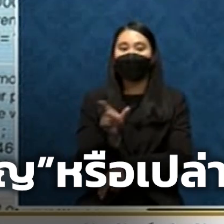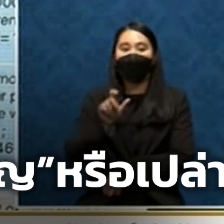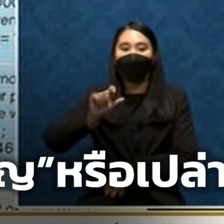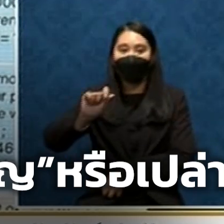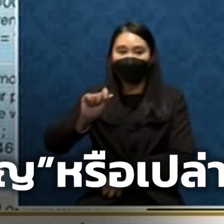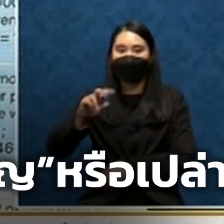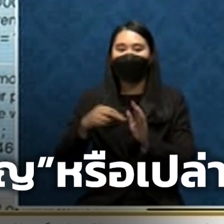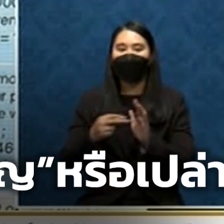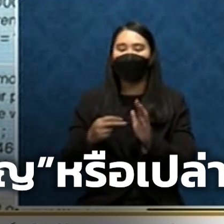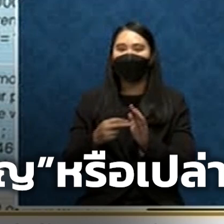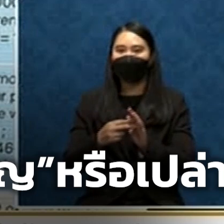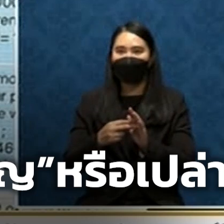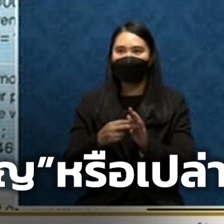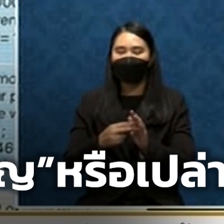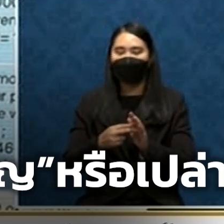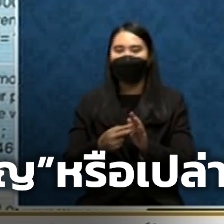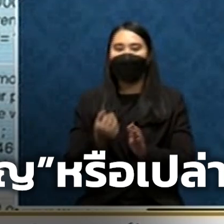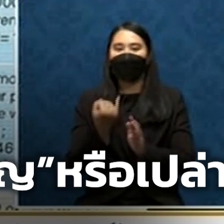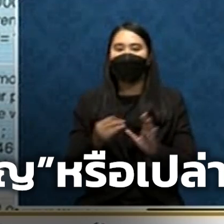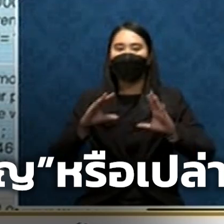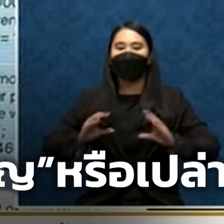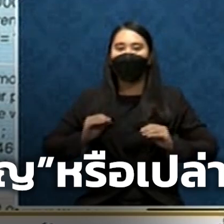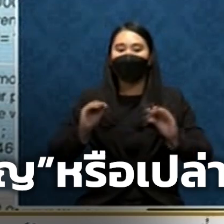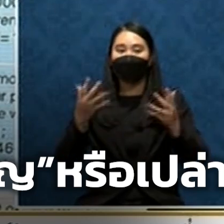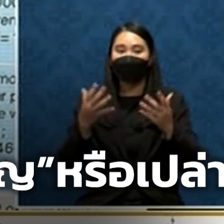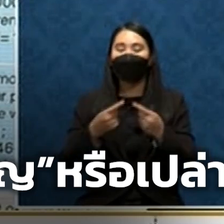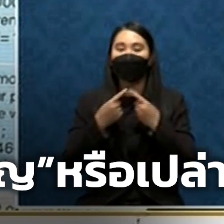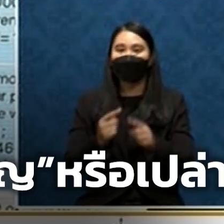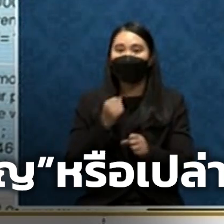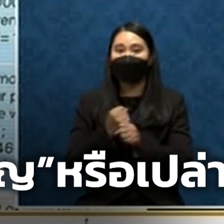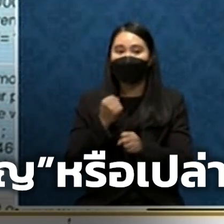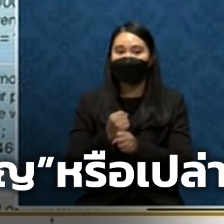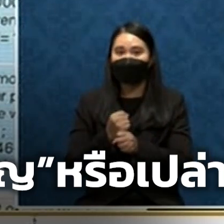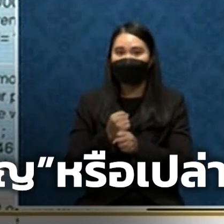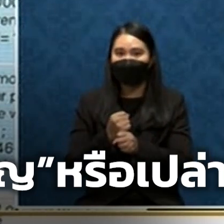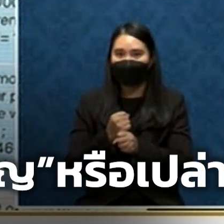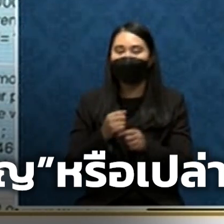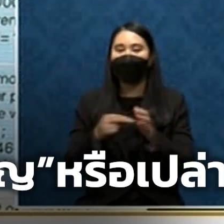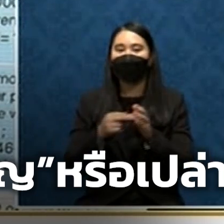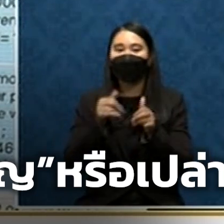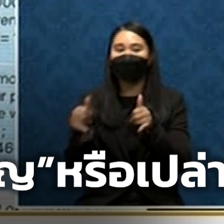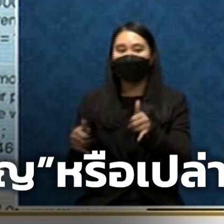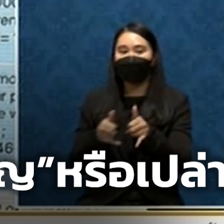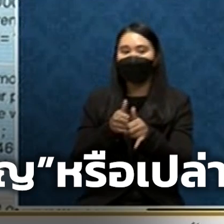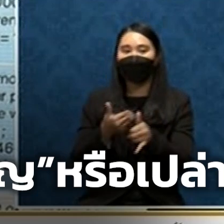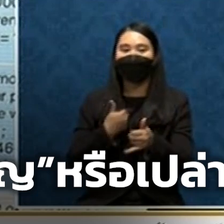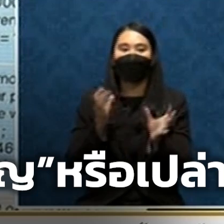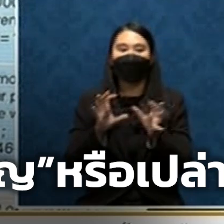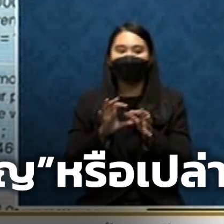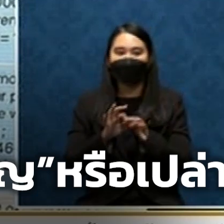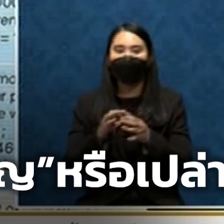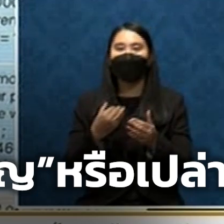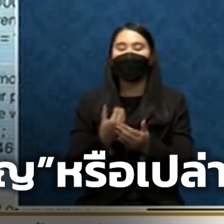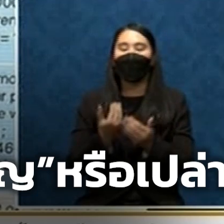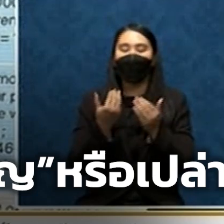ไม่ได้วางมือจากธุรกิจไปไหนหรอกครับแต่ยังคงอยู่เบื้องหลังทุกๆคนทั้งทุนมีหลักทั้ง